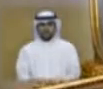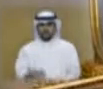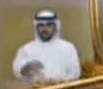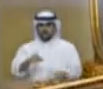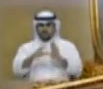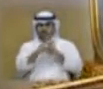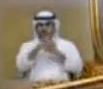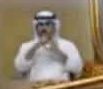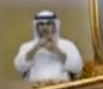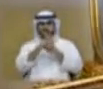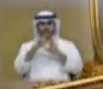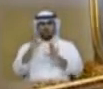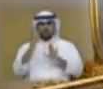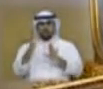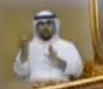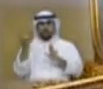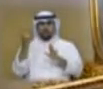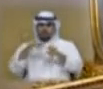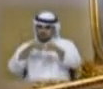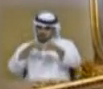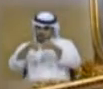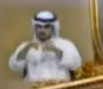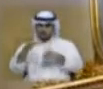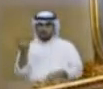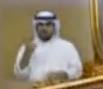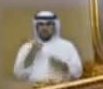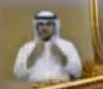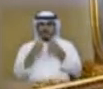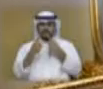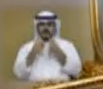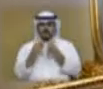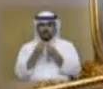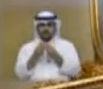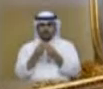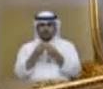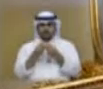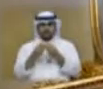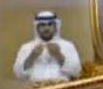المواضيع حتى نستطيع أن نتبادل